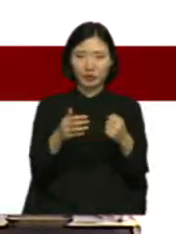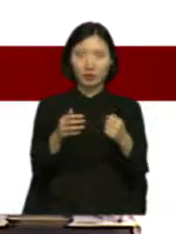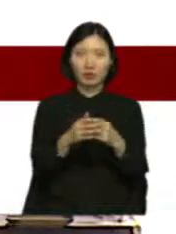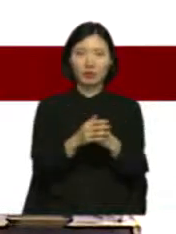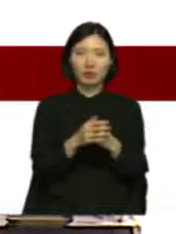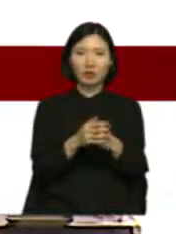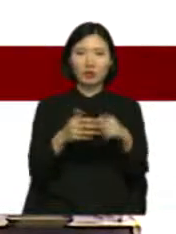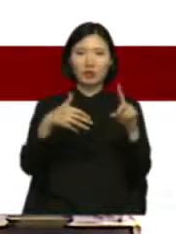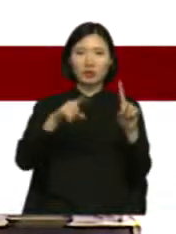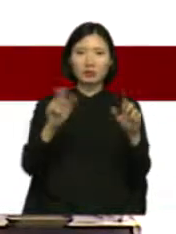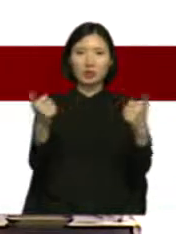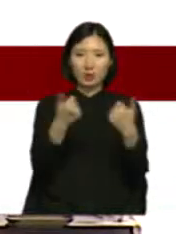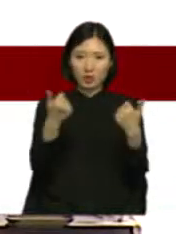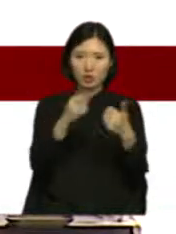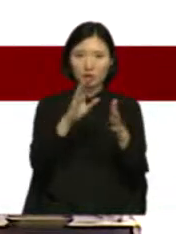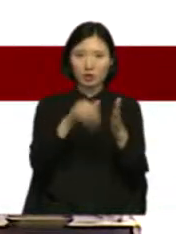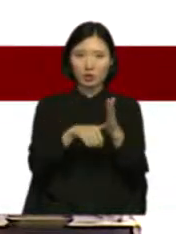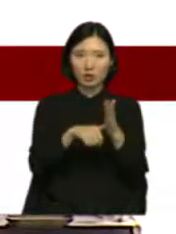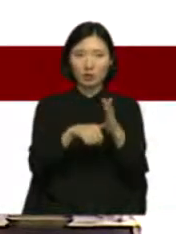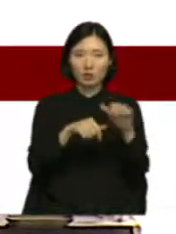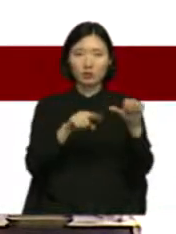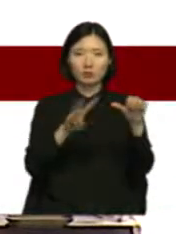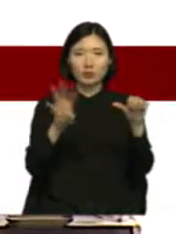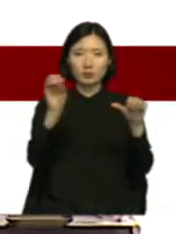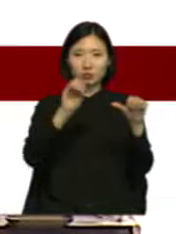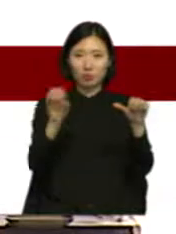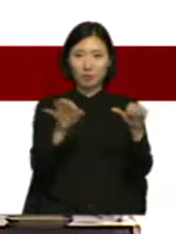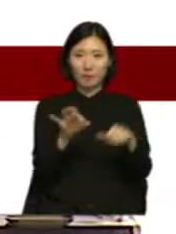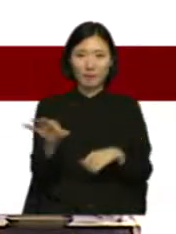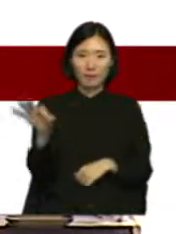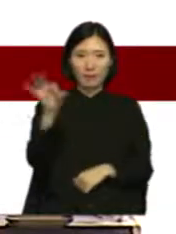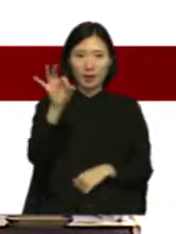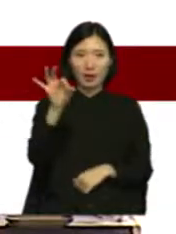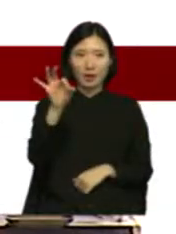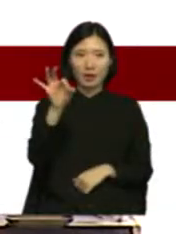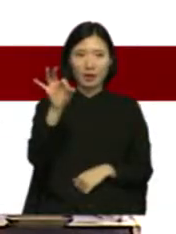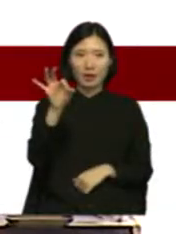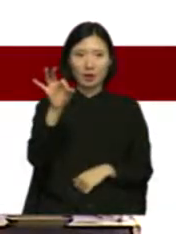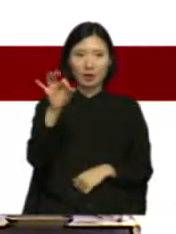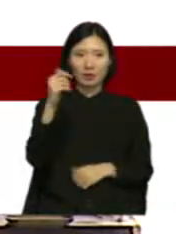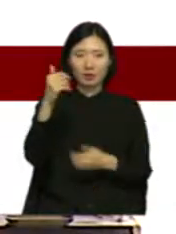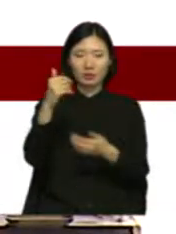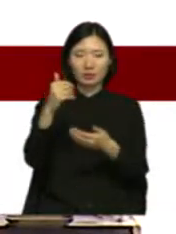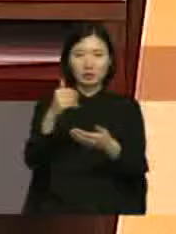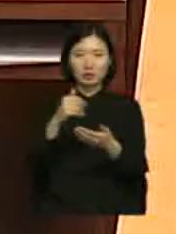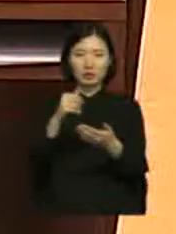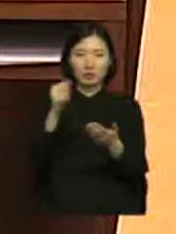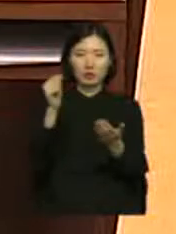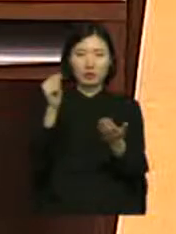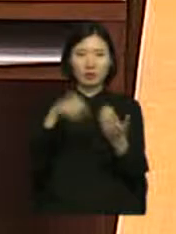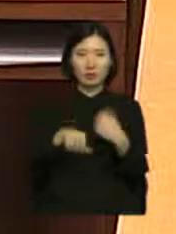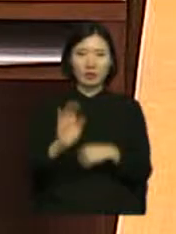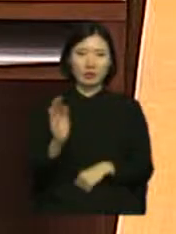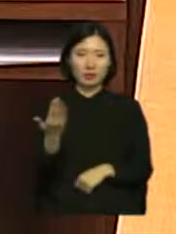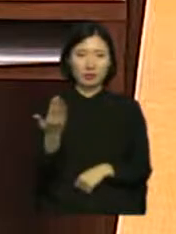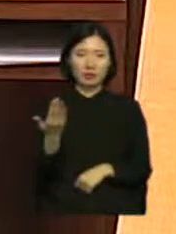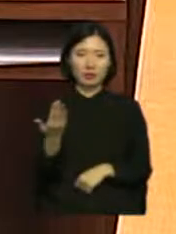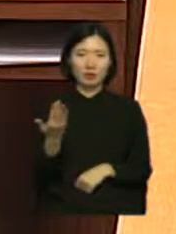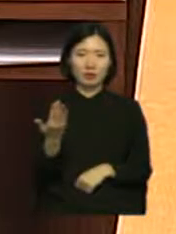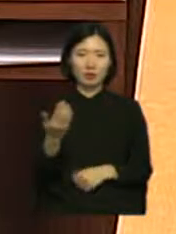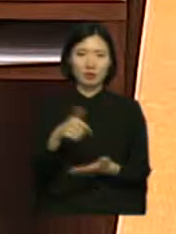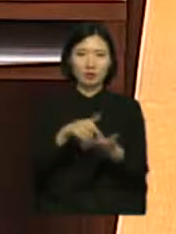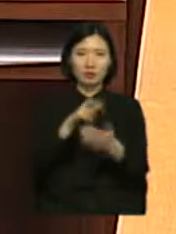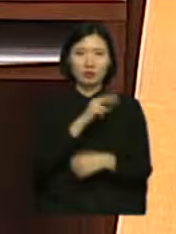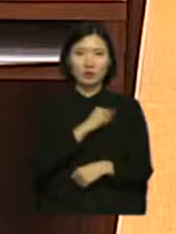지난번 우리 1차 회의 때 5.4% 인상안이 의결되었으므로 이로써 광진구